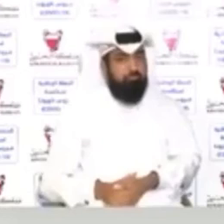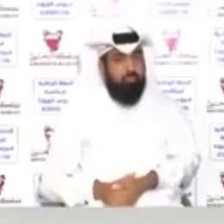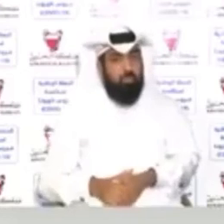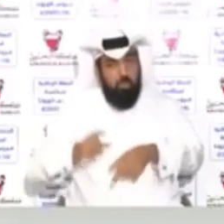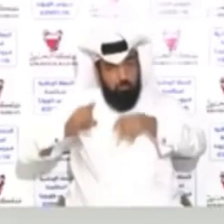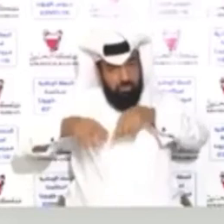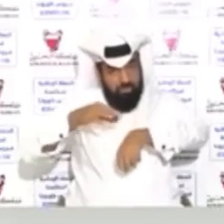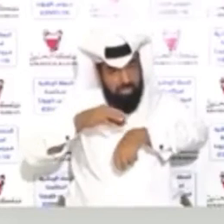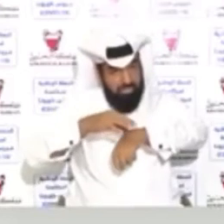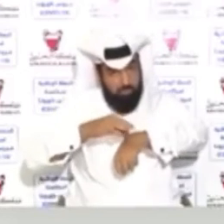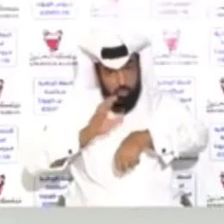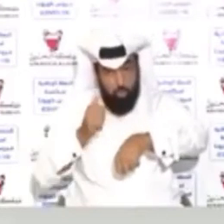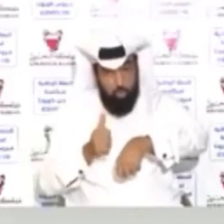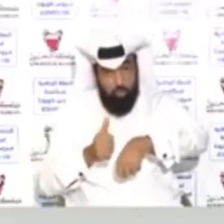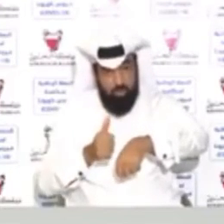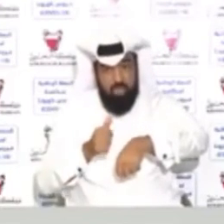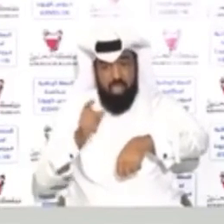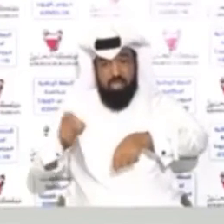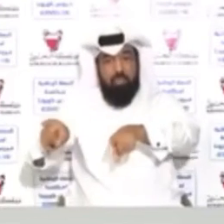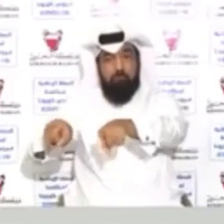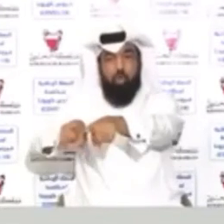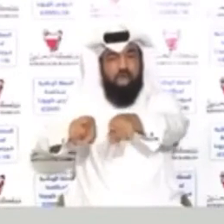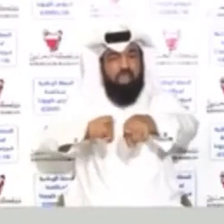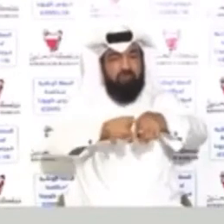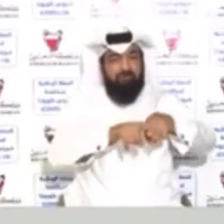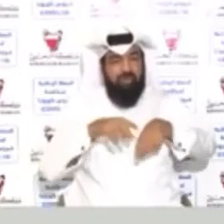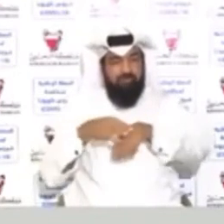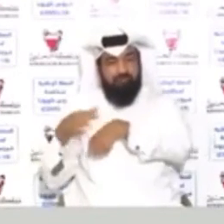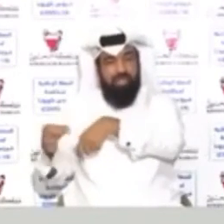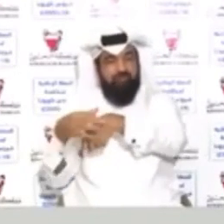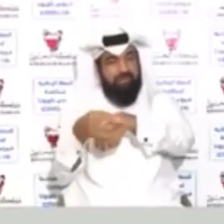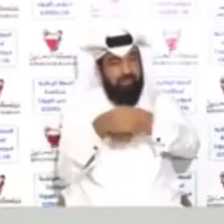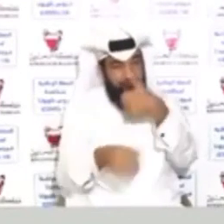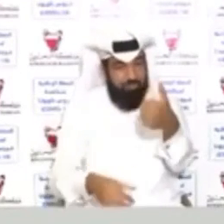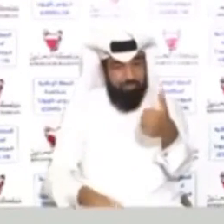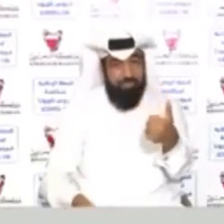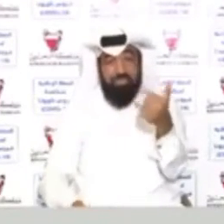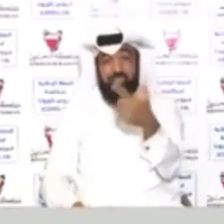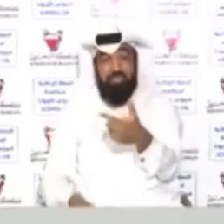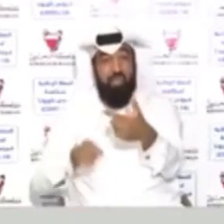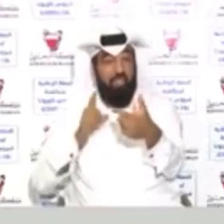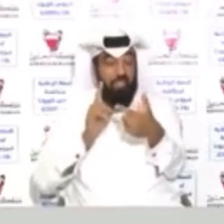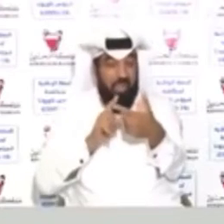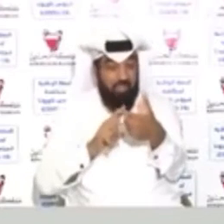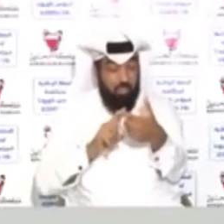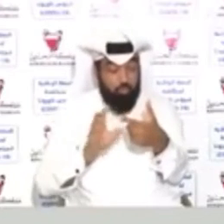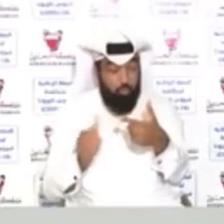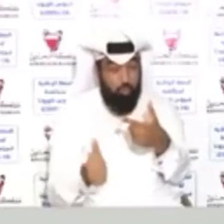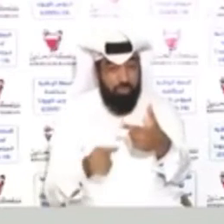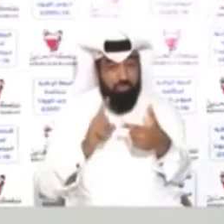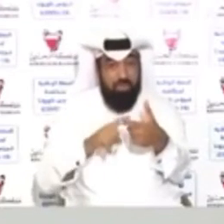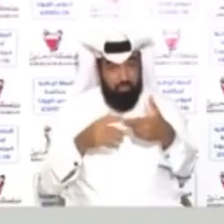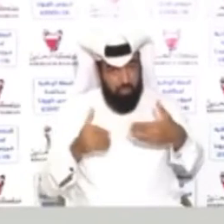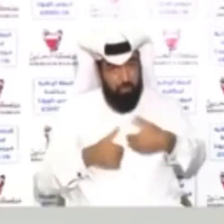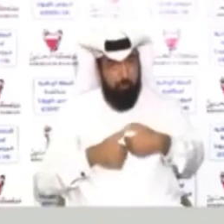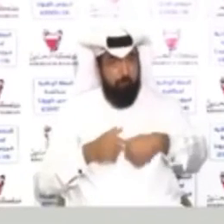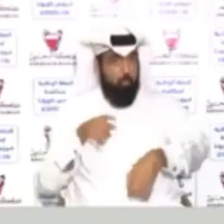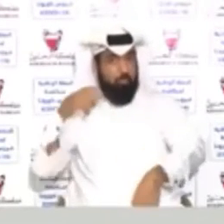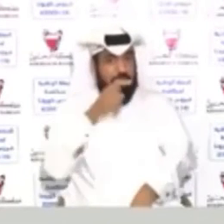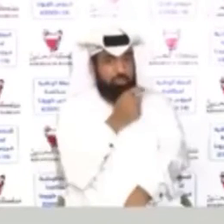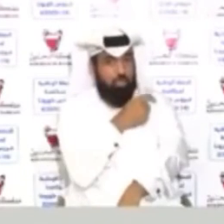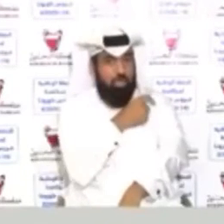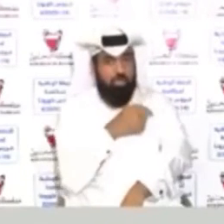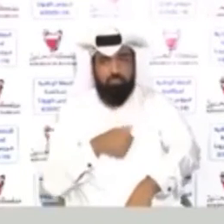المخالطين وفي اللي احنا العينات العشوائية اللي يقومون فيها طبعا الفريق الطبي يذهبون لبعض الأماكن وهذه